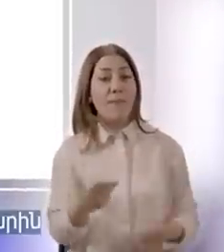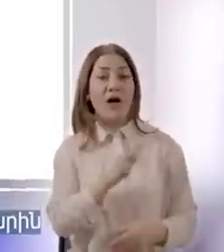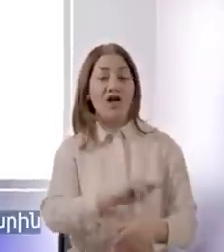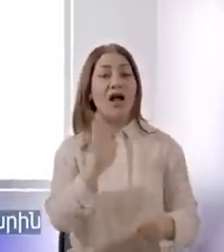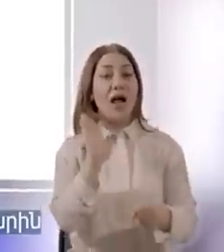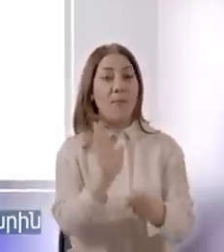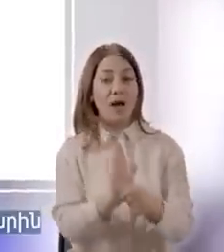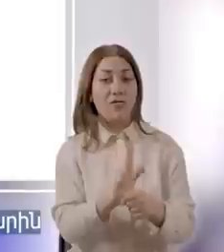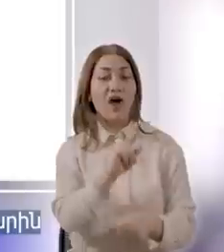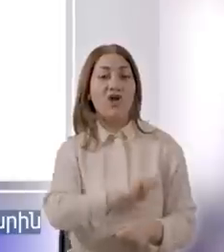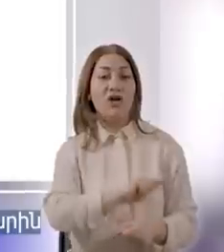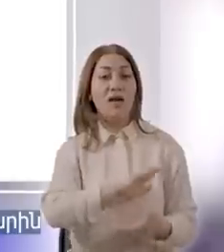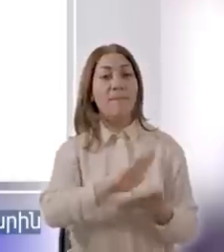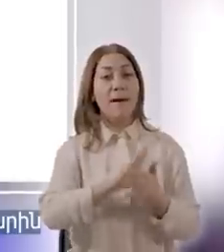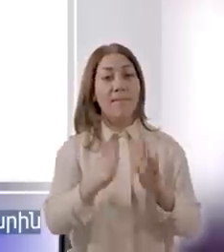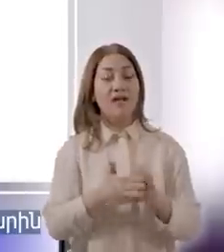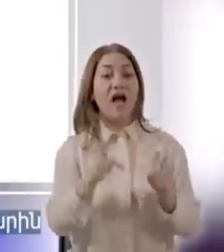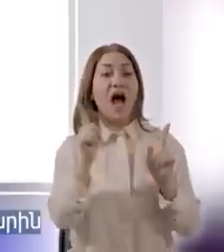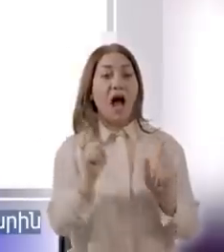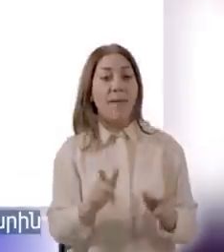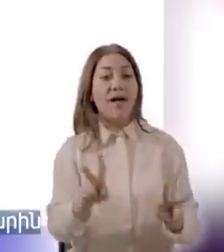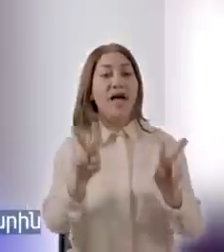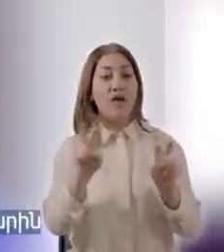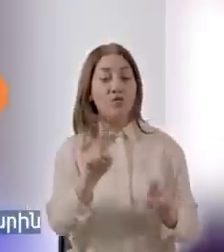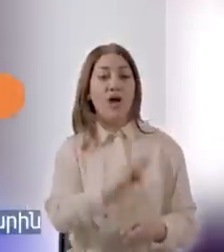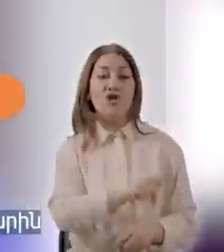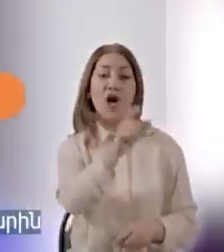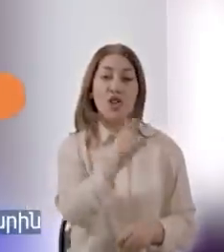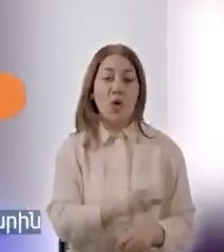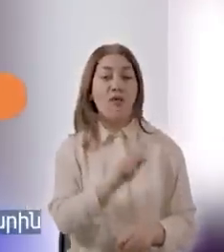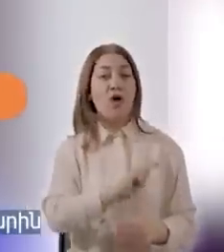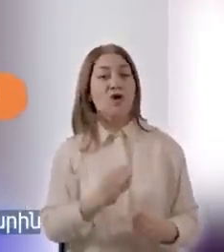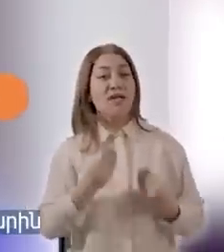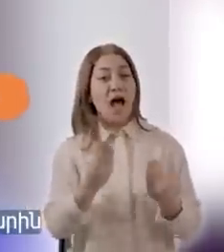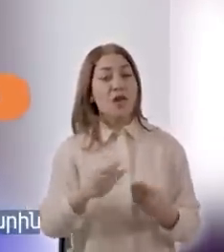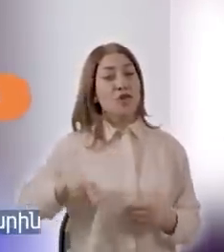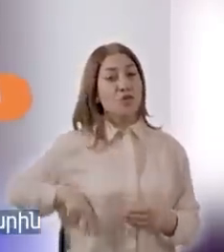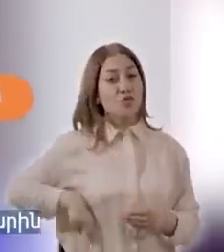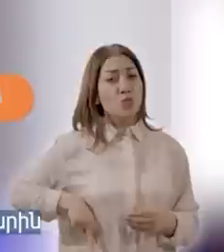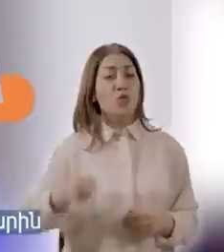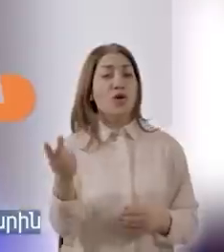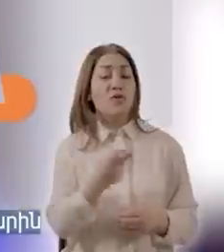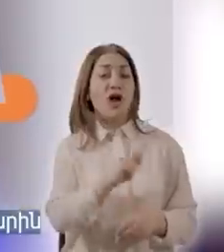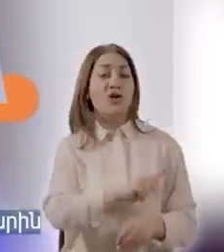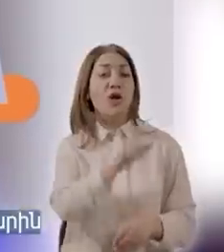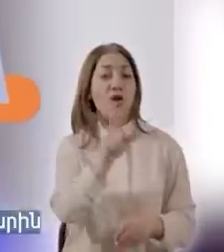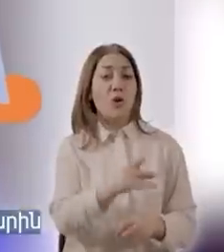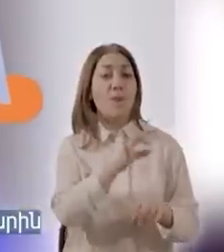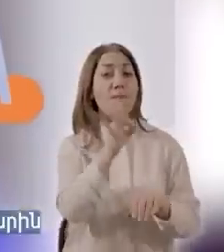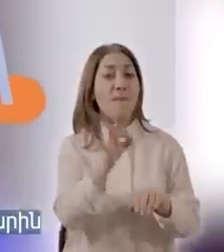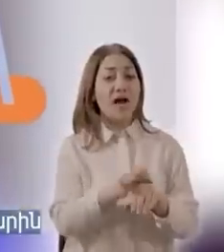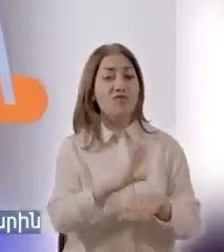հրաման։ Աշխատանքային պայմանագիրը համաձայնություն է աշխատողի և գործատուի միջև, ըստ որի աշխատողը պարտավորվում է գործատուի համար կատարել